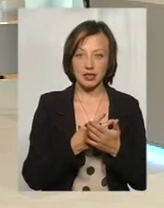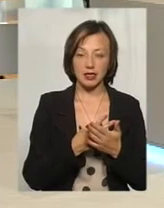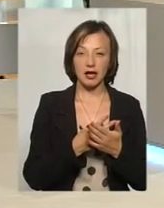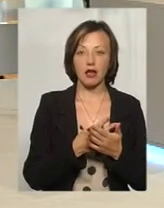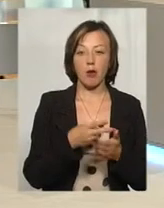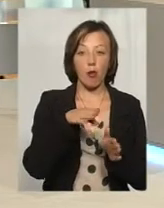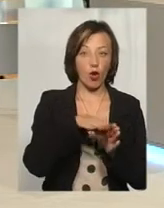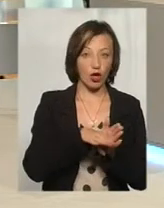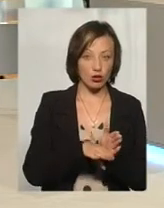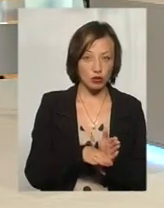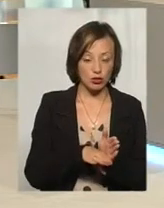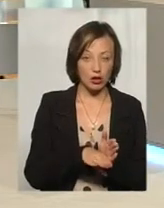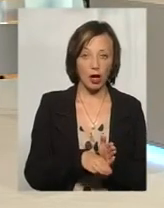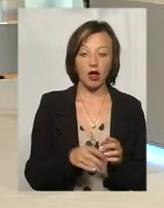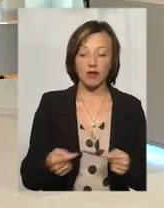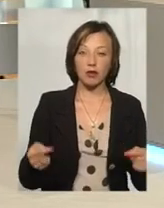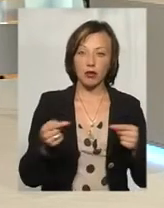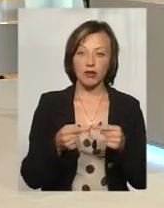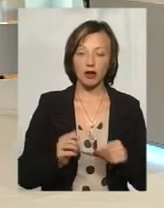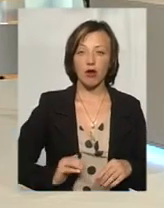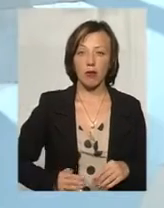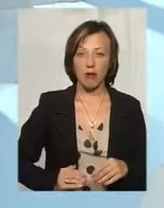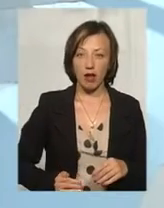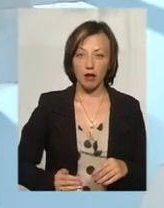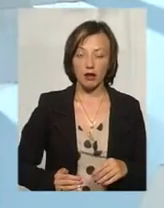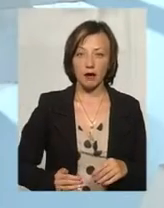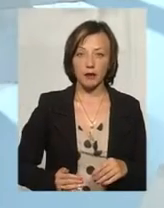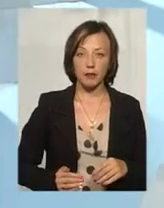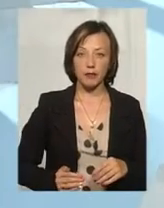САІФІ погіршуються, то відповідно компанія